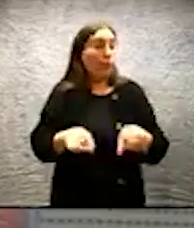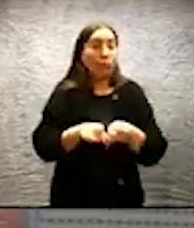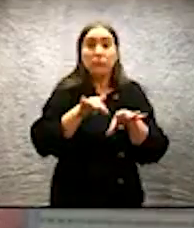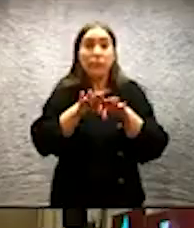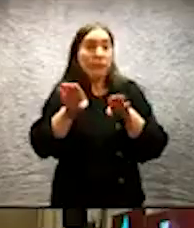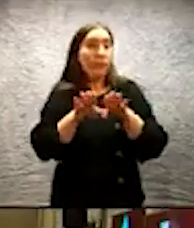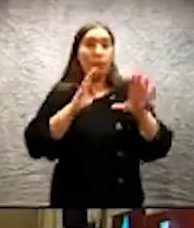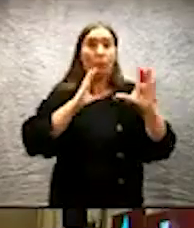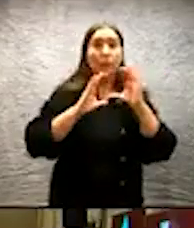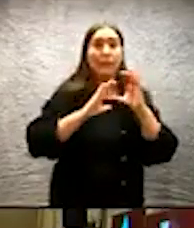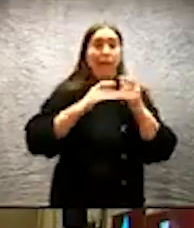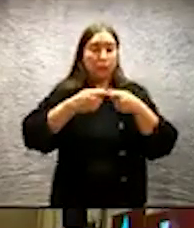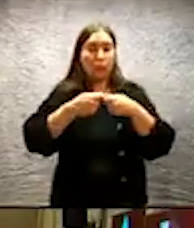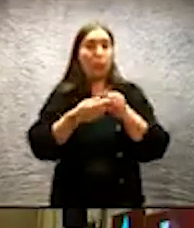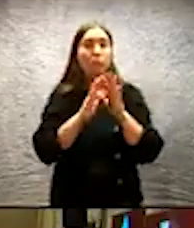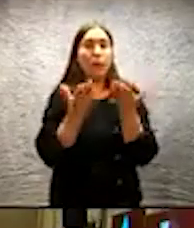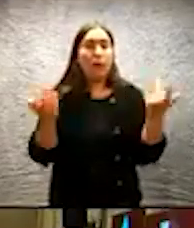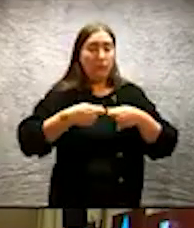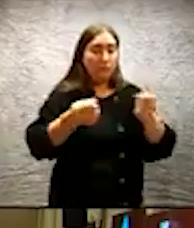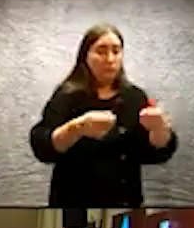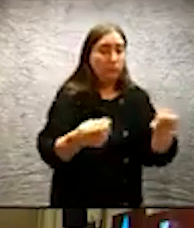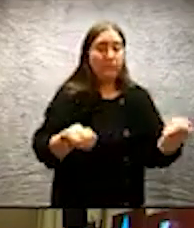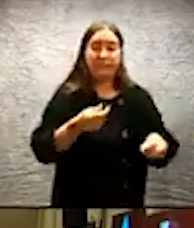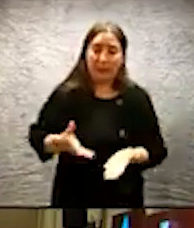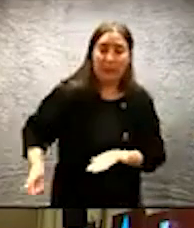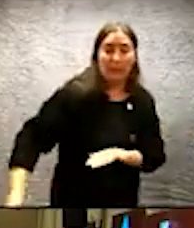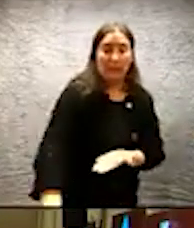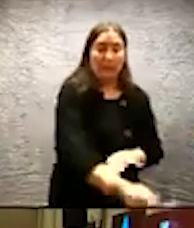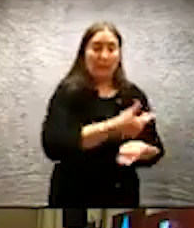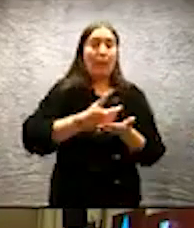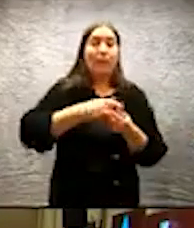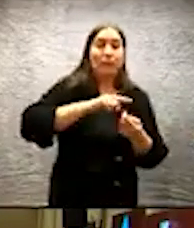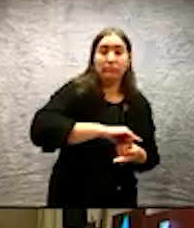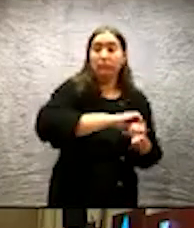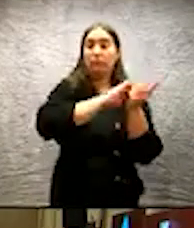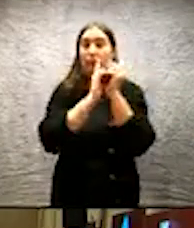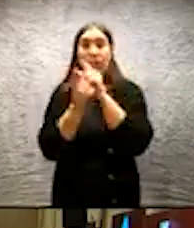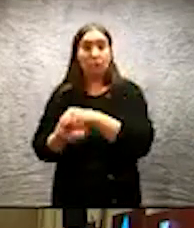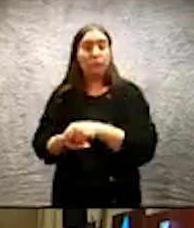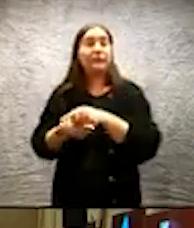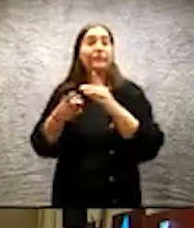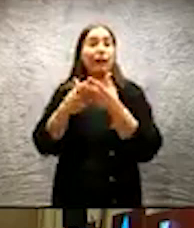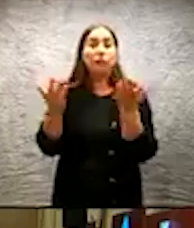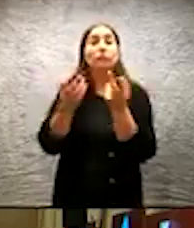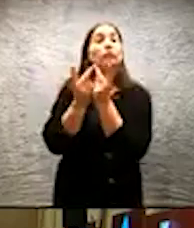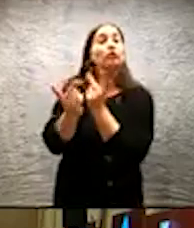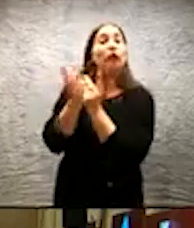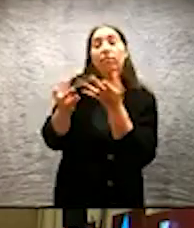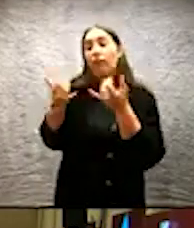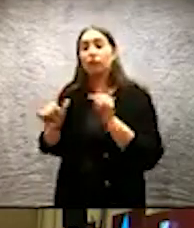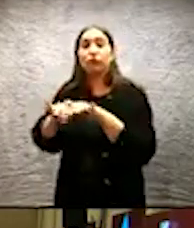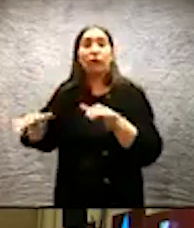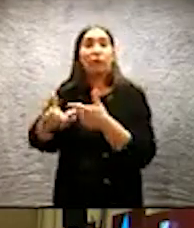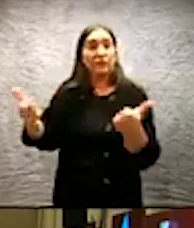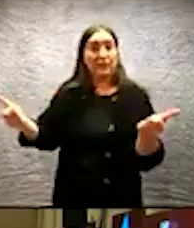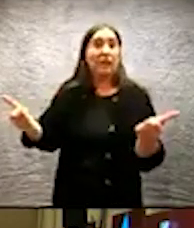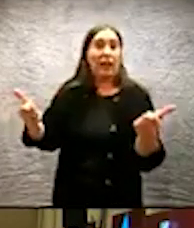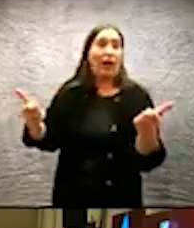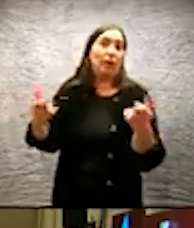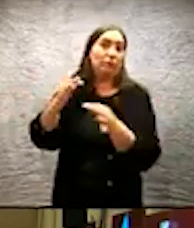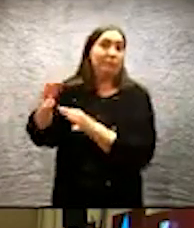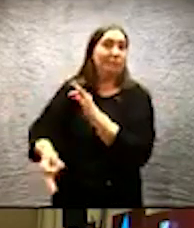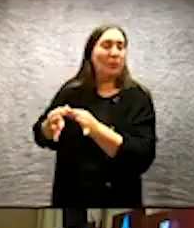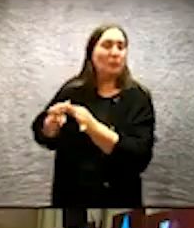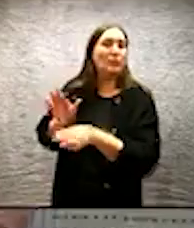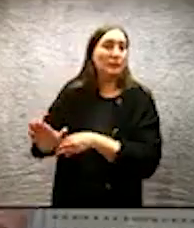et récupérer les mégots, les recycler et les transformer en mobilier extérieur. Voilà pour ce qui est de cette